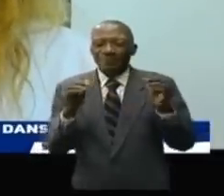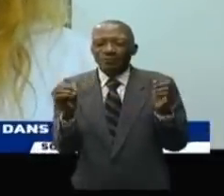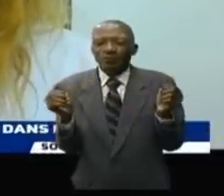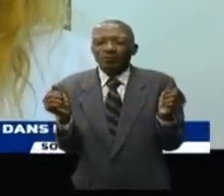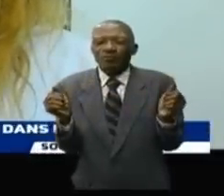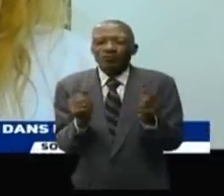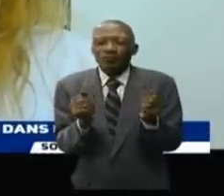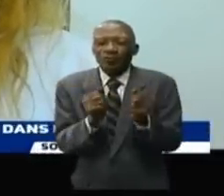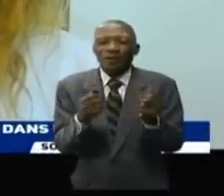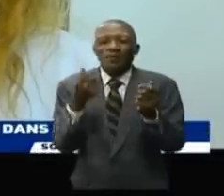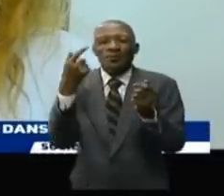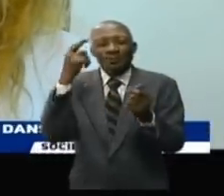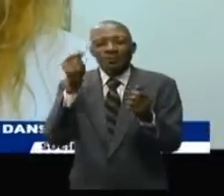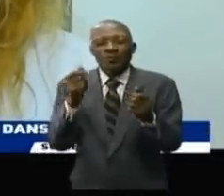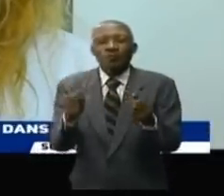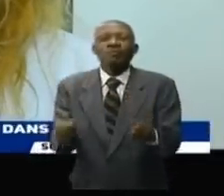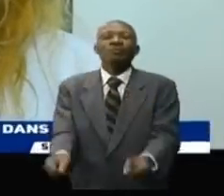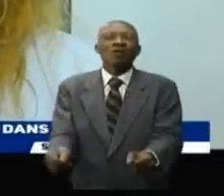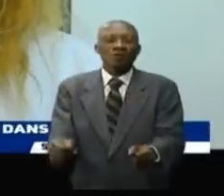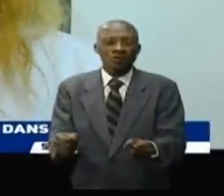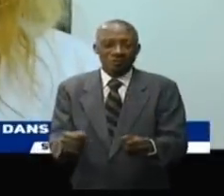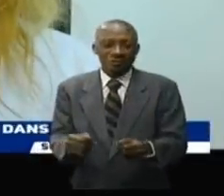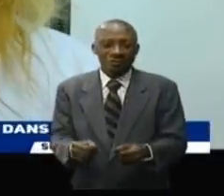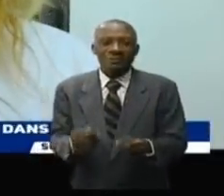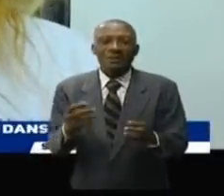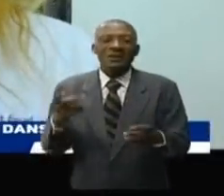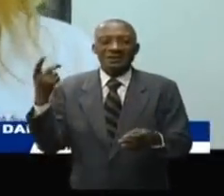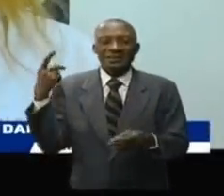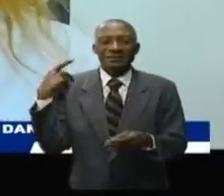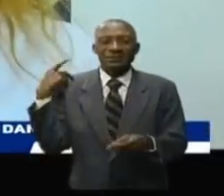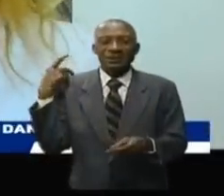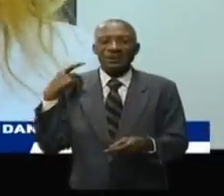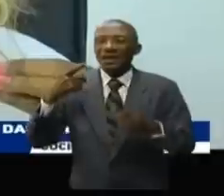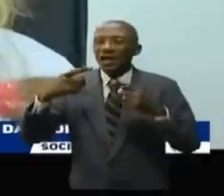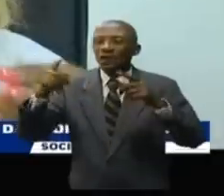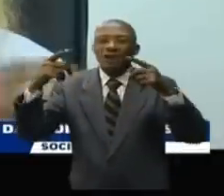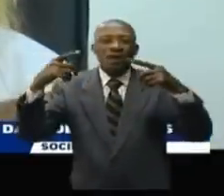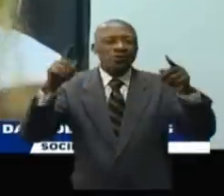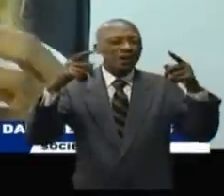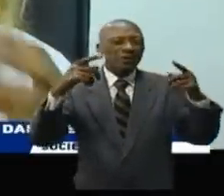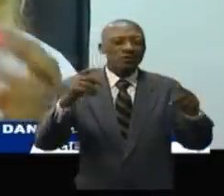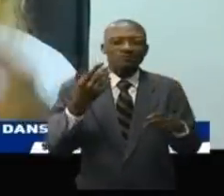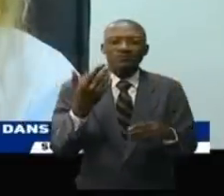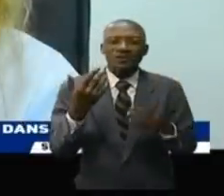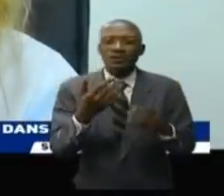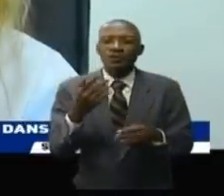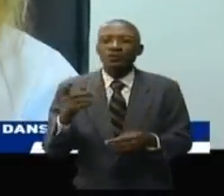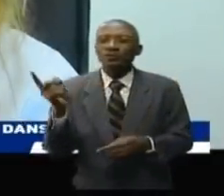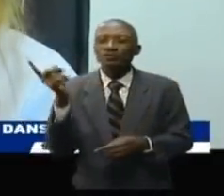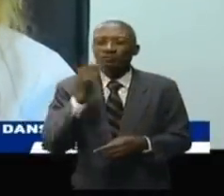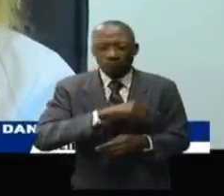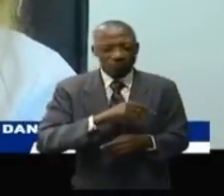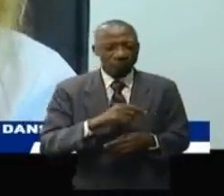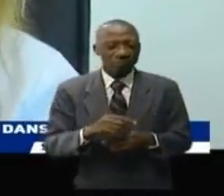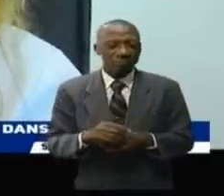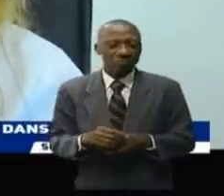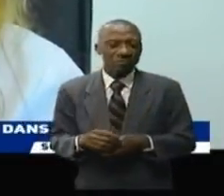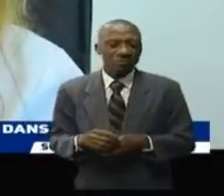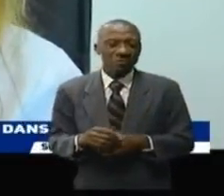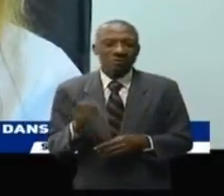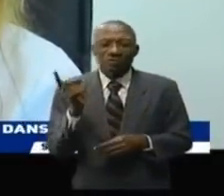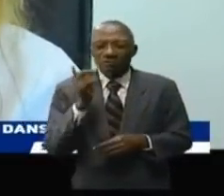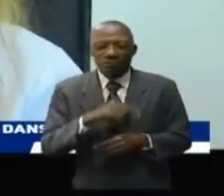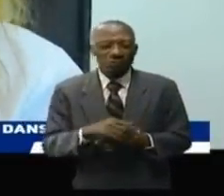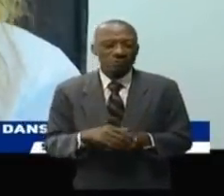la collectivité nationale, puisque c'est quelque chose qu'il a dit quand il était au perchoir, que les autorités nous aident, nous, qui venons investir